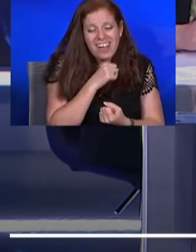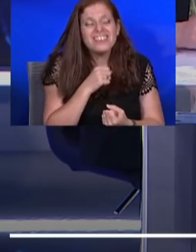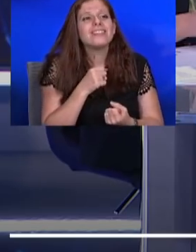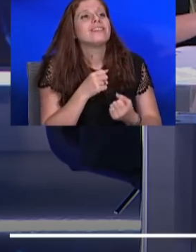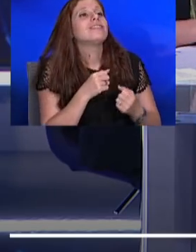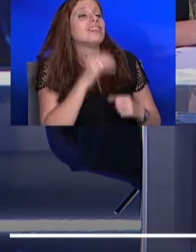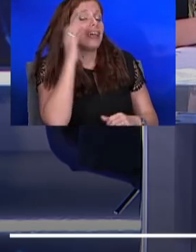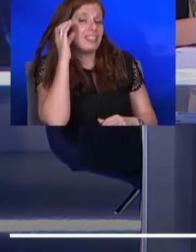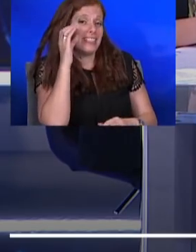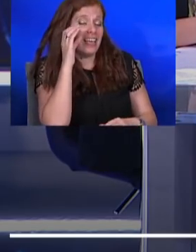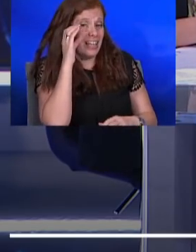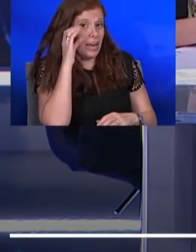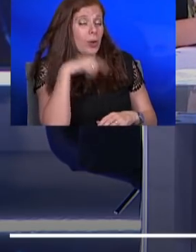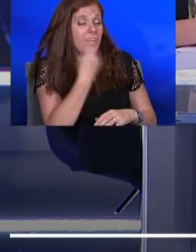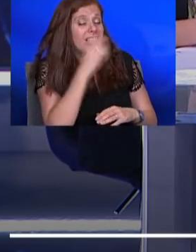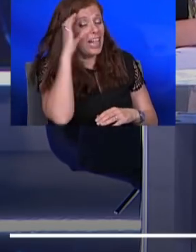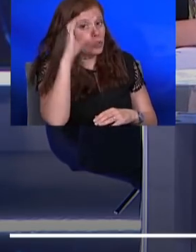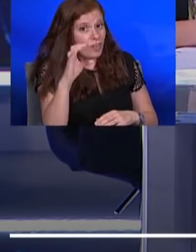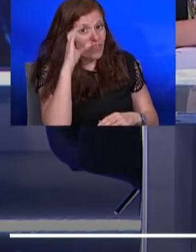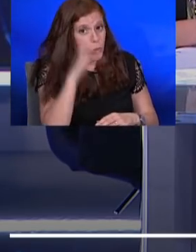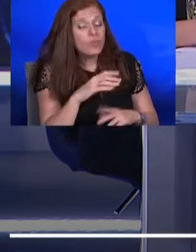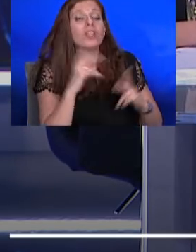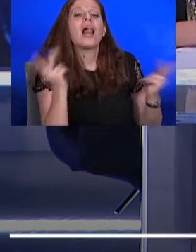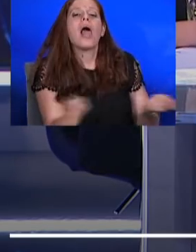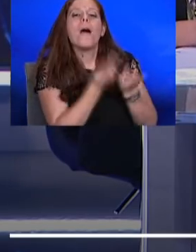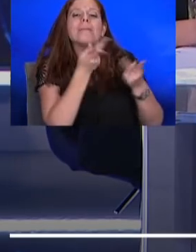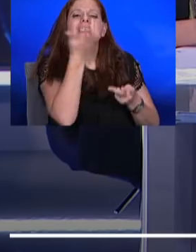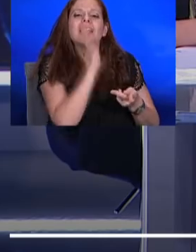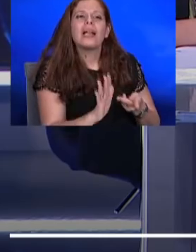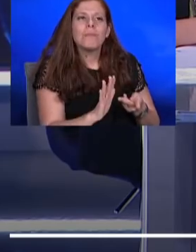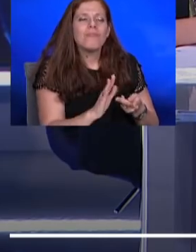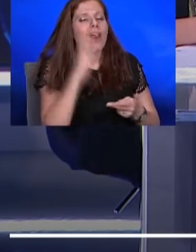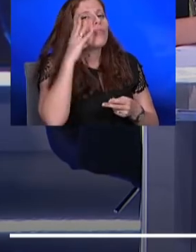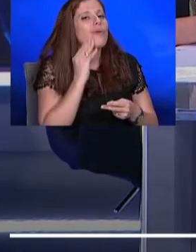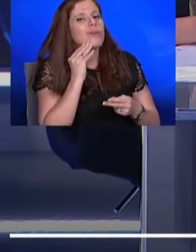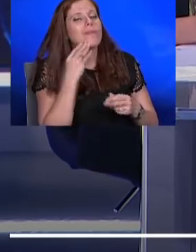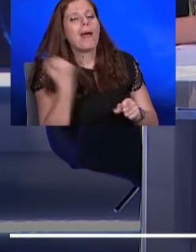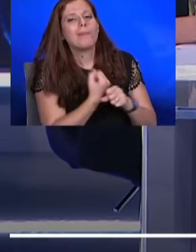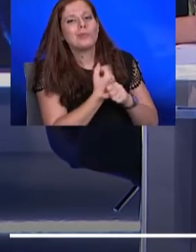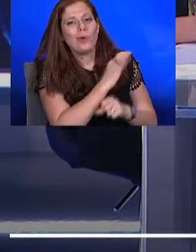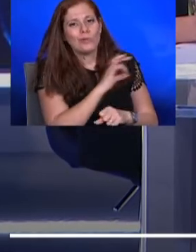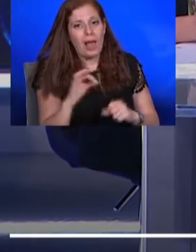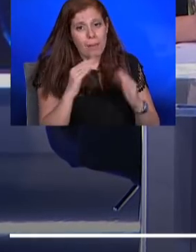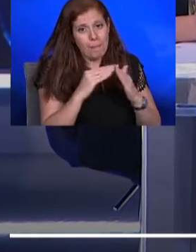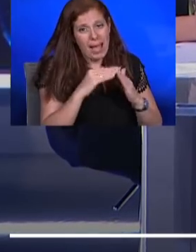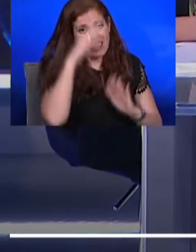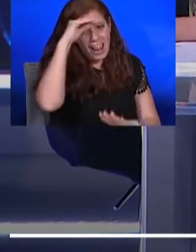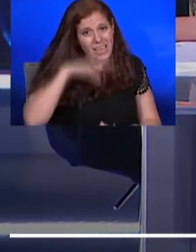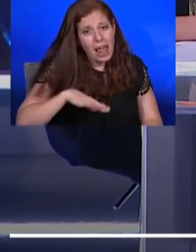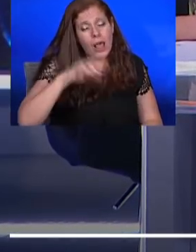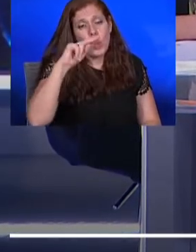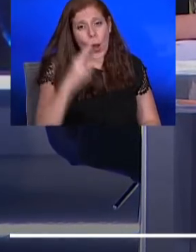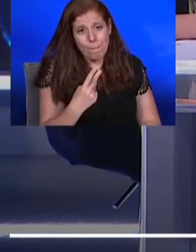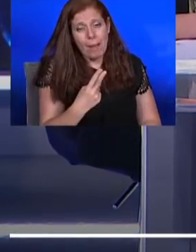הקליפ וליהנות בינתיים מהביצוע שלכם, האקוסטי והביתי, לילד פעם, ילד עוד פעם. ליגאון, תודה, לילה